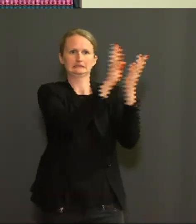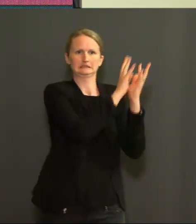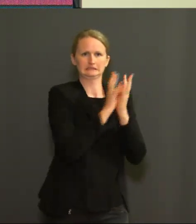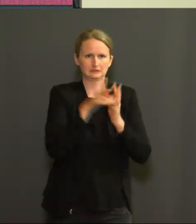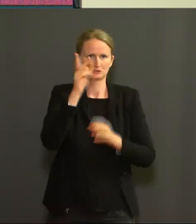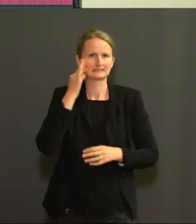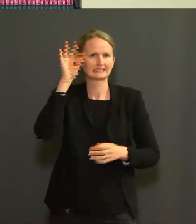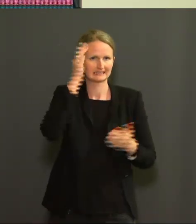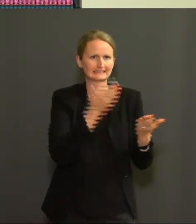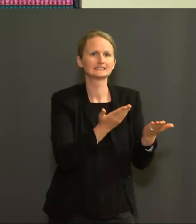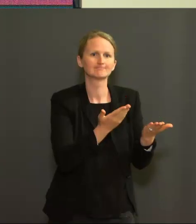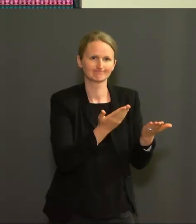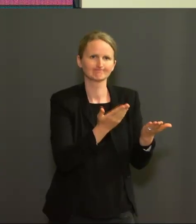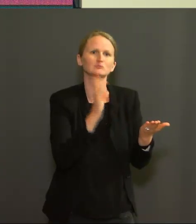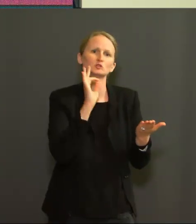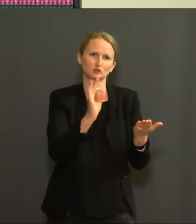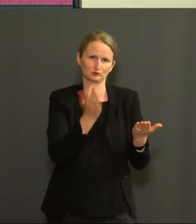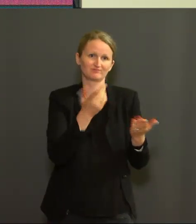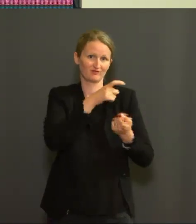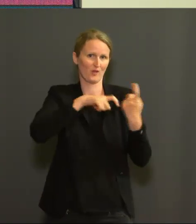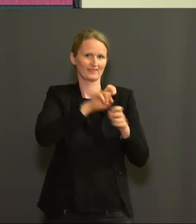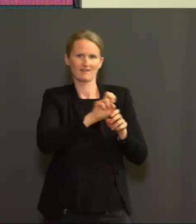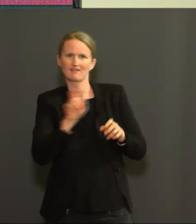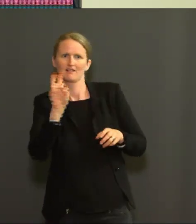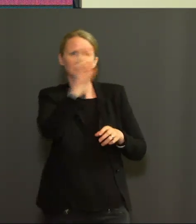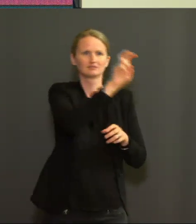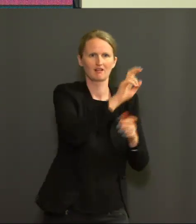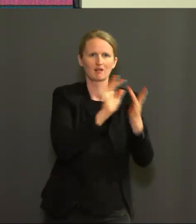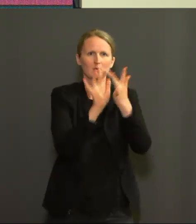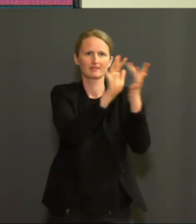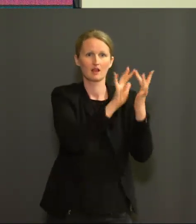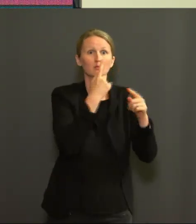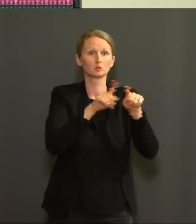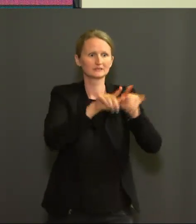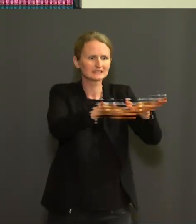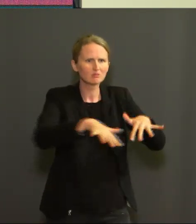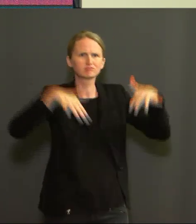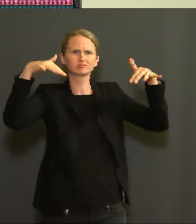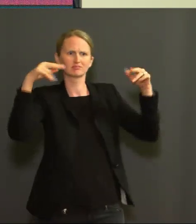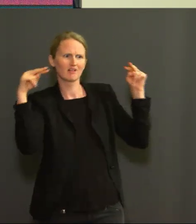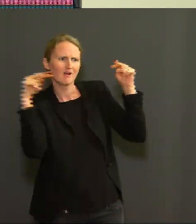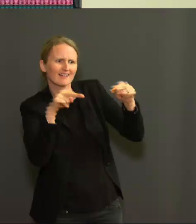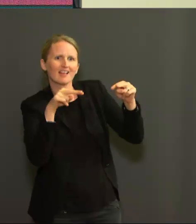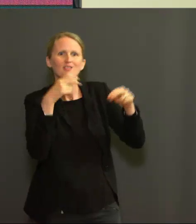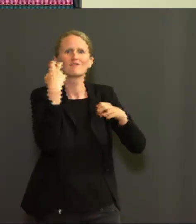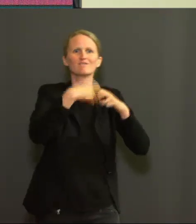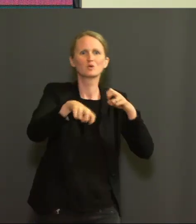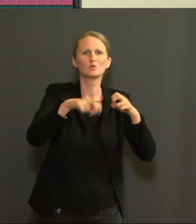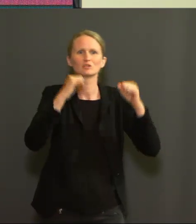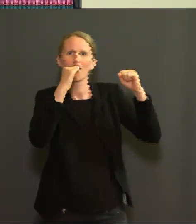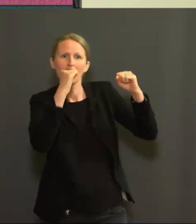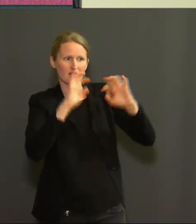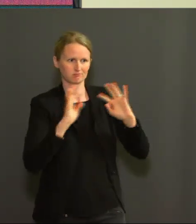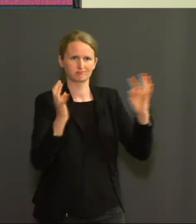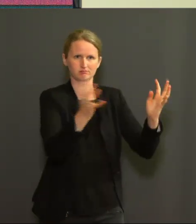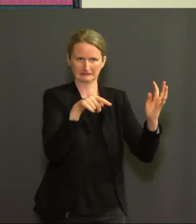voyages avec les matchs eux-mêmes et les tribunes. On a vu des tribunes qui étaient peu occupé, avec une bonne distance entre les personnes.